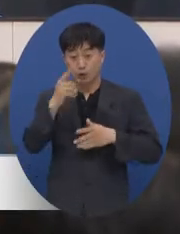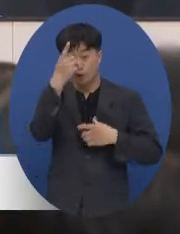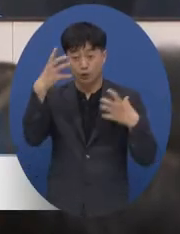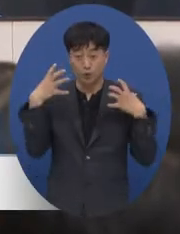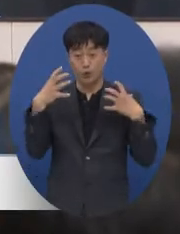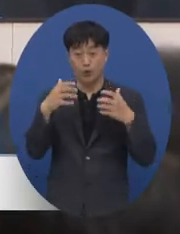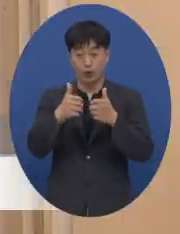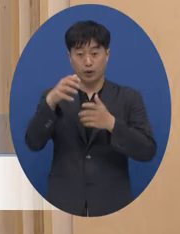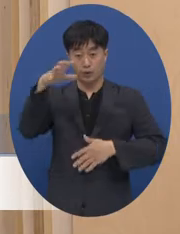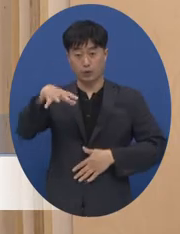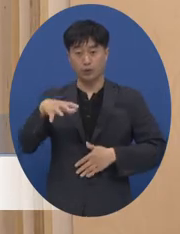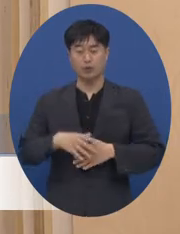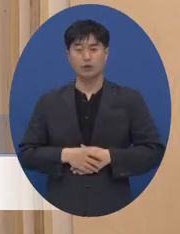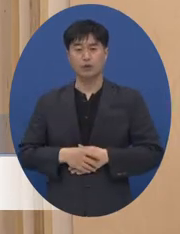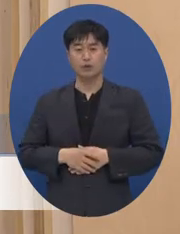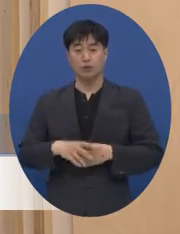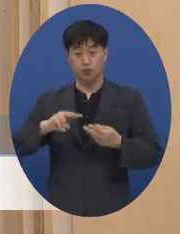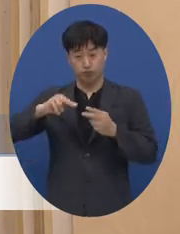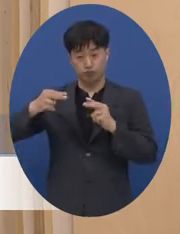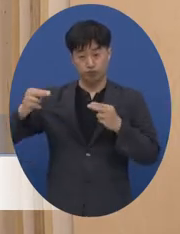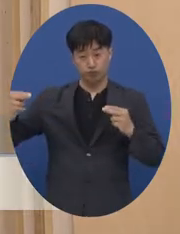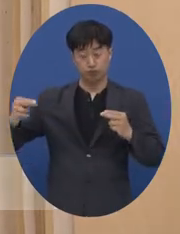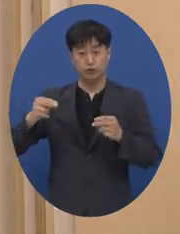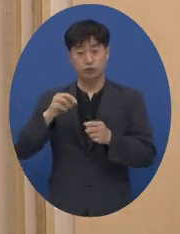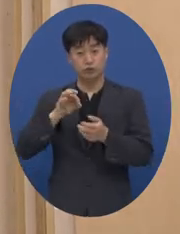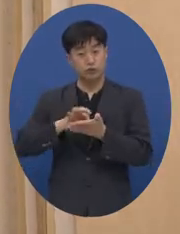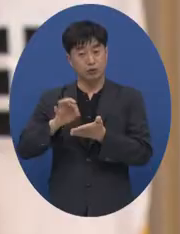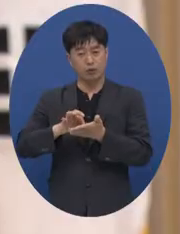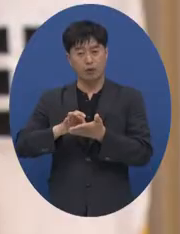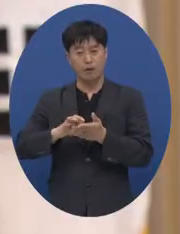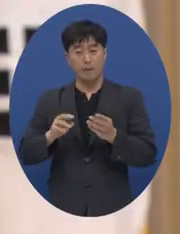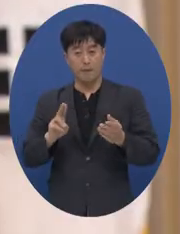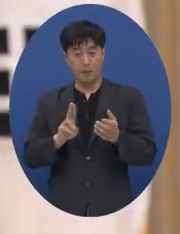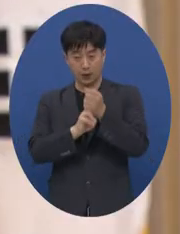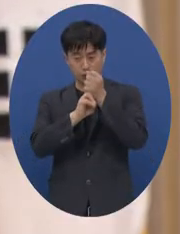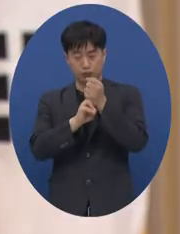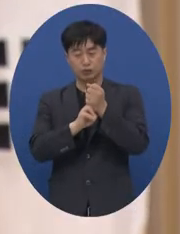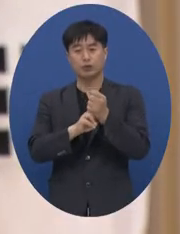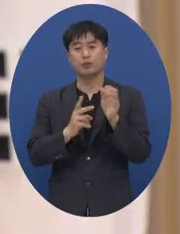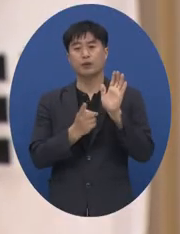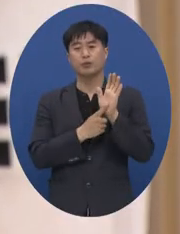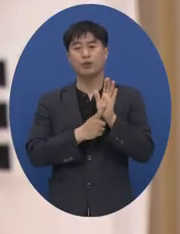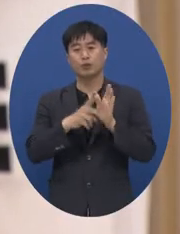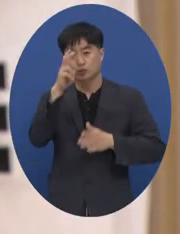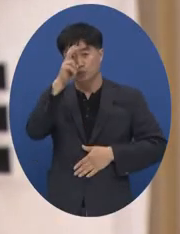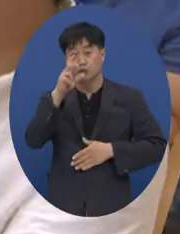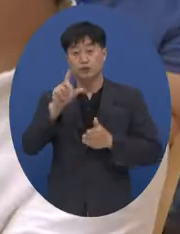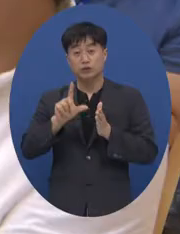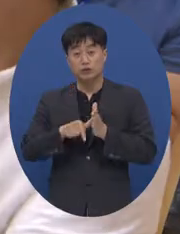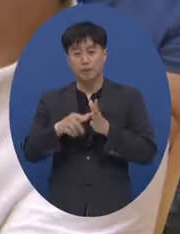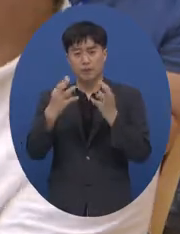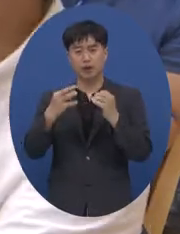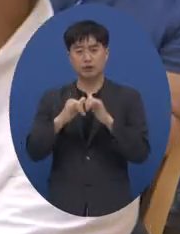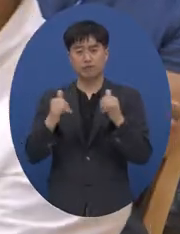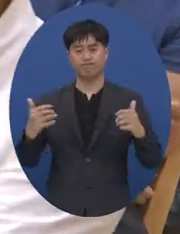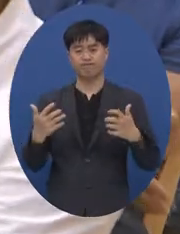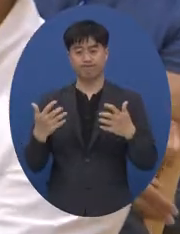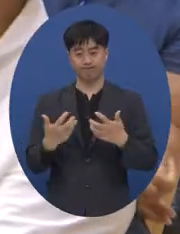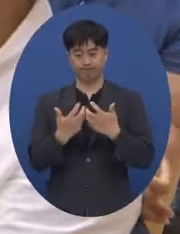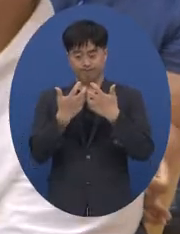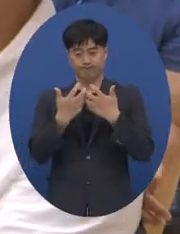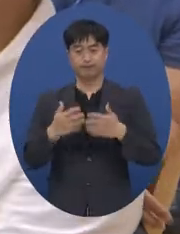경기도청의 한 회의실. 끈을 이용한 마술 공연이 한창입니다. 점심시간인데도 많은 사람이 자리를 가득